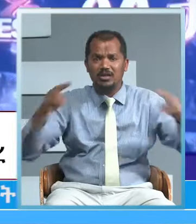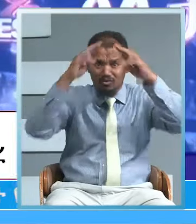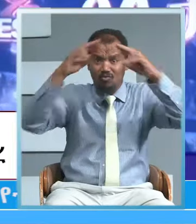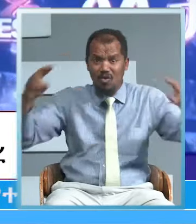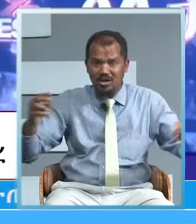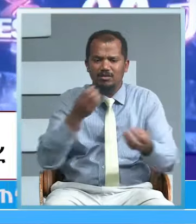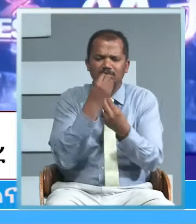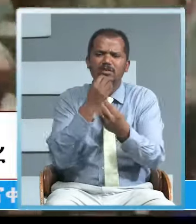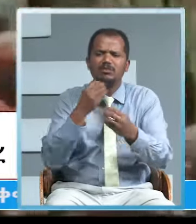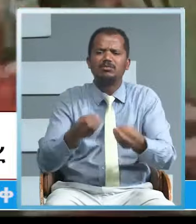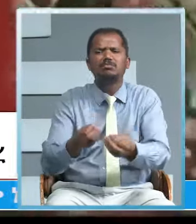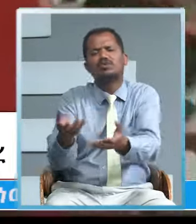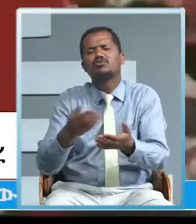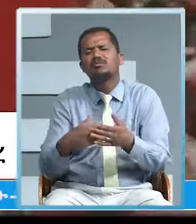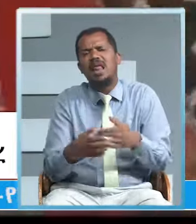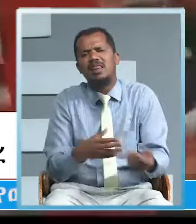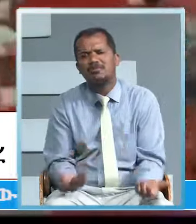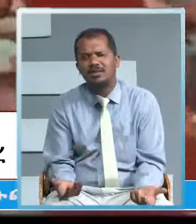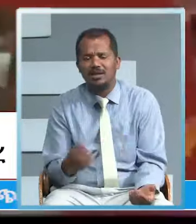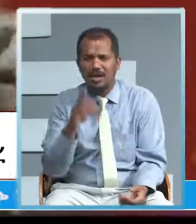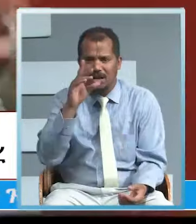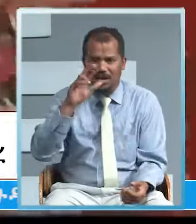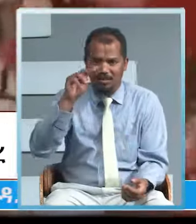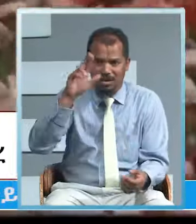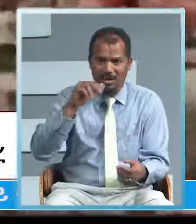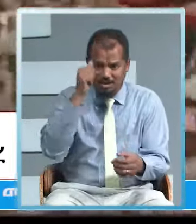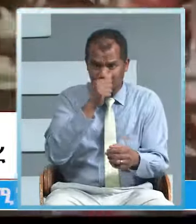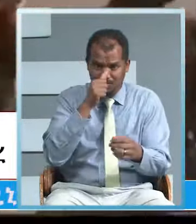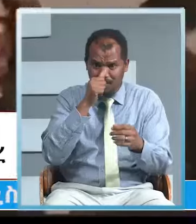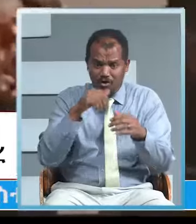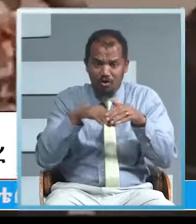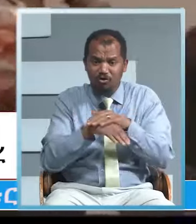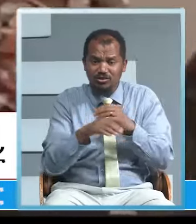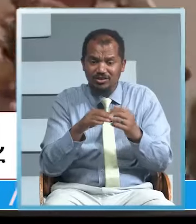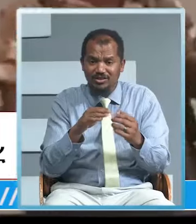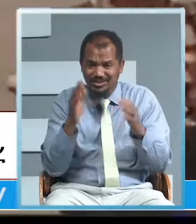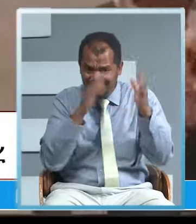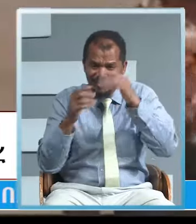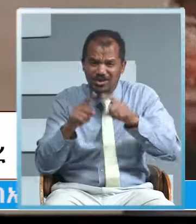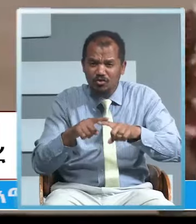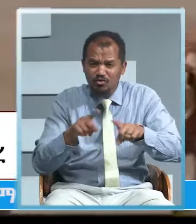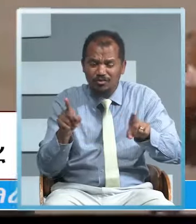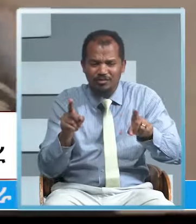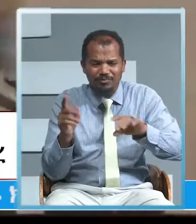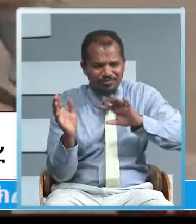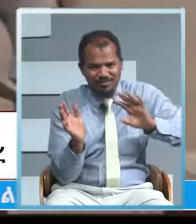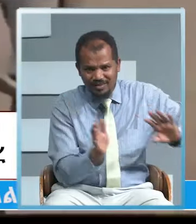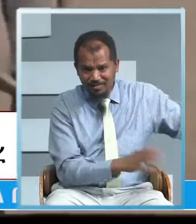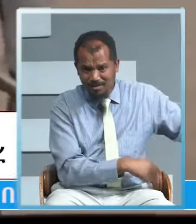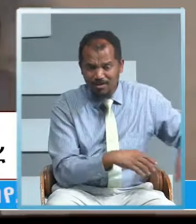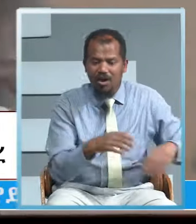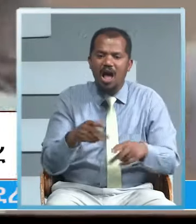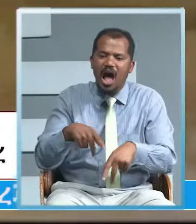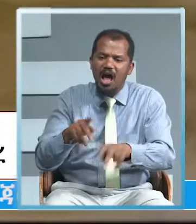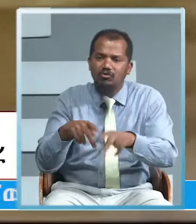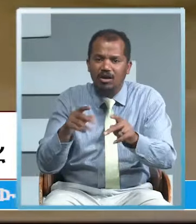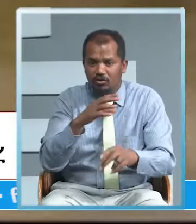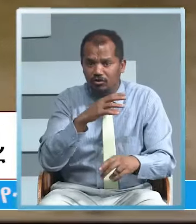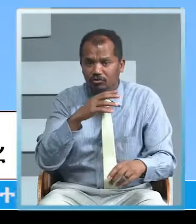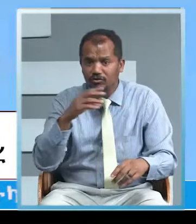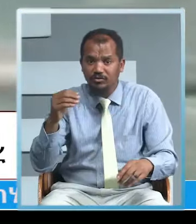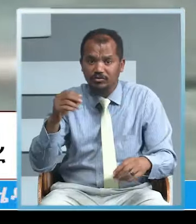ሰብስቦ ምግብ ሰጡት። በካራማራው ጦርነት ኢትዮጵያን የውስጥ ችግሮቻቸውና ልዩነቶቻቸውን ከወደ ጎን በመተው አርሶ